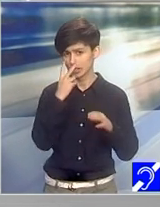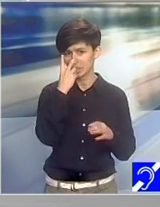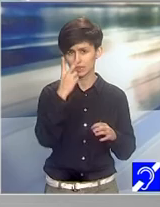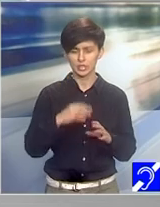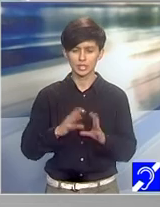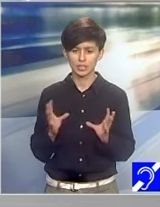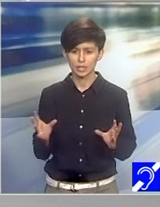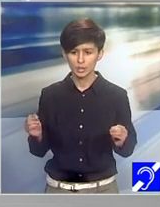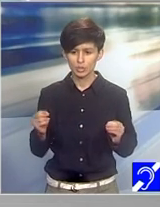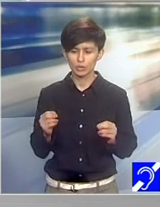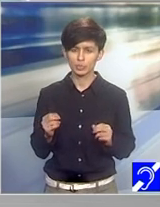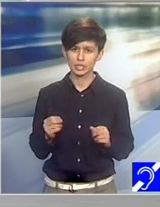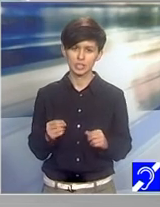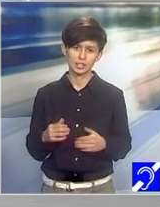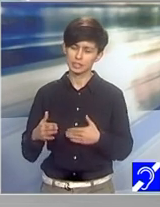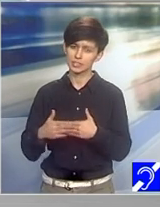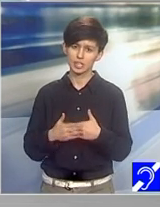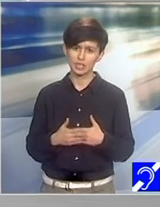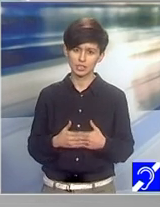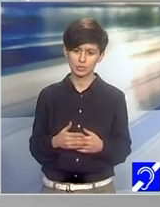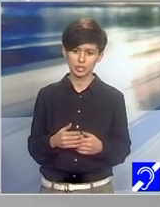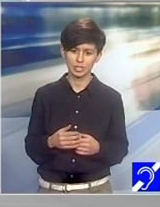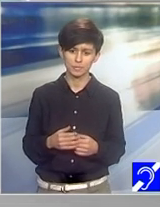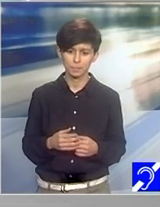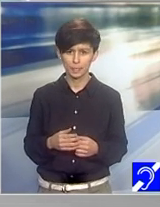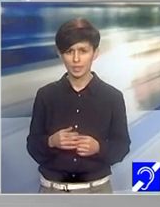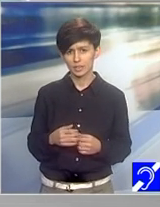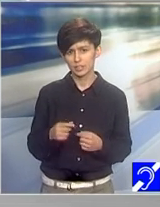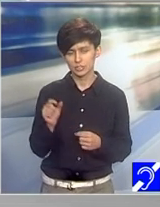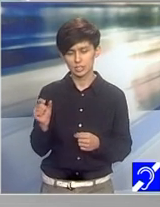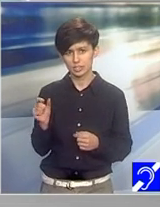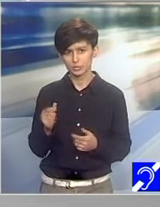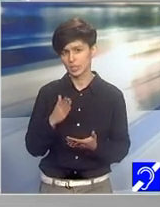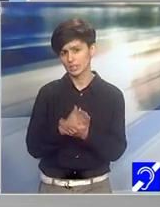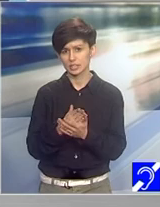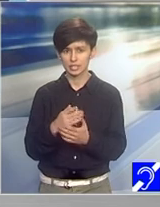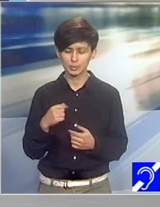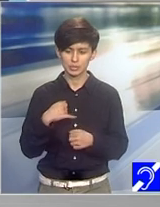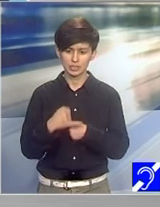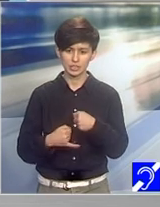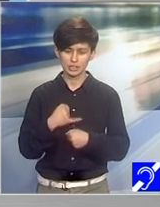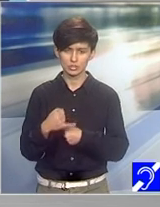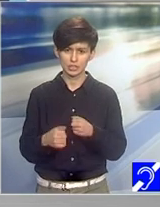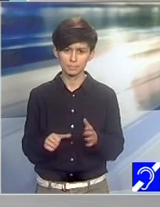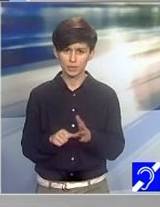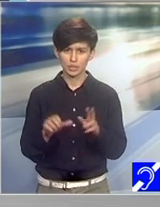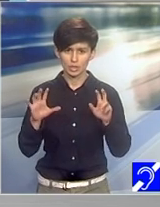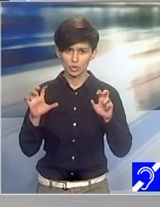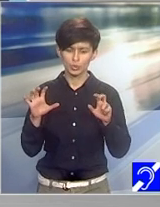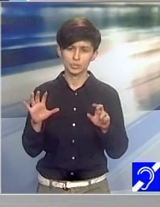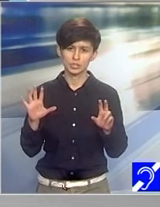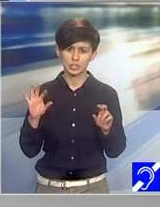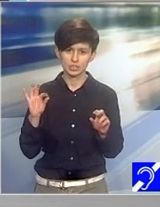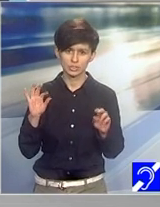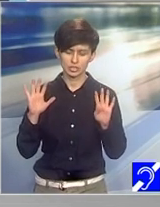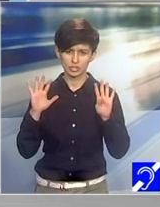România dornică să li se alăture în Areopagul Internațional ca subiect de drept internațional. Între 1859 și 1877 au